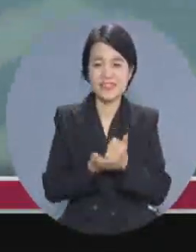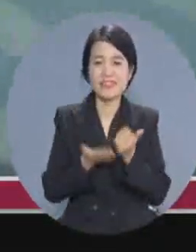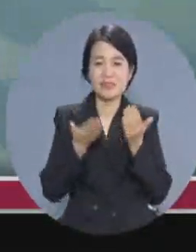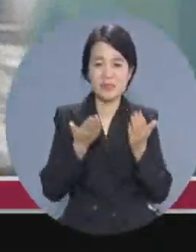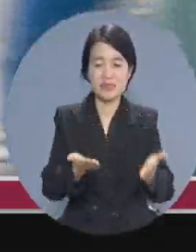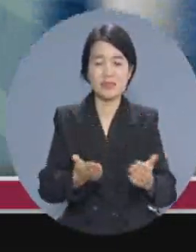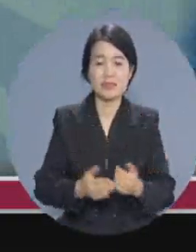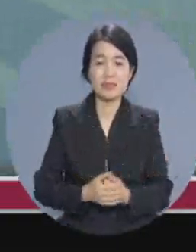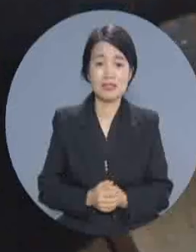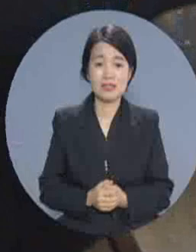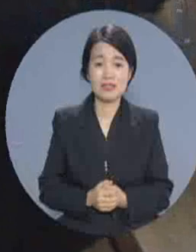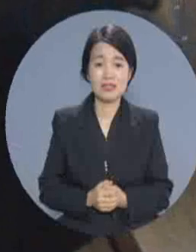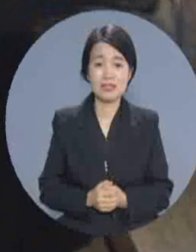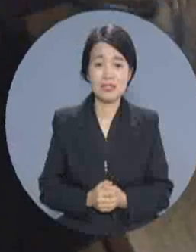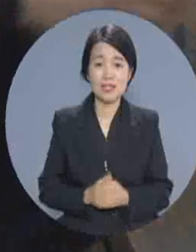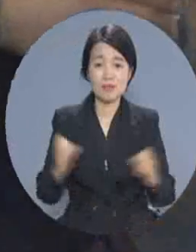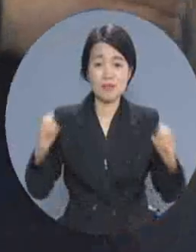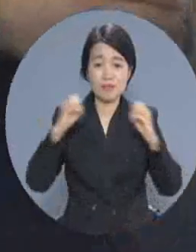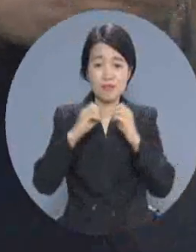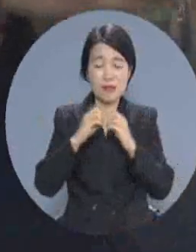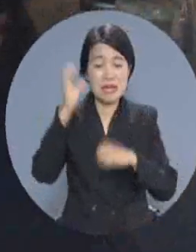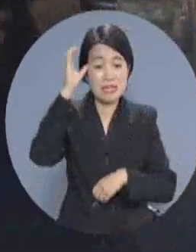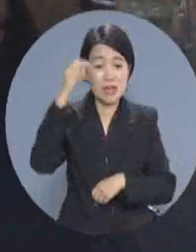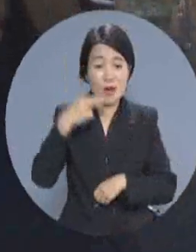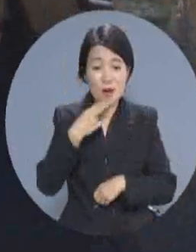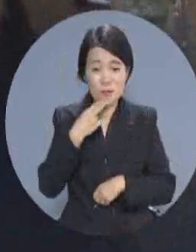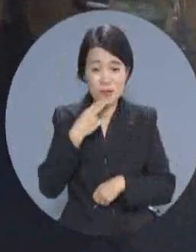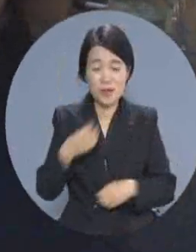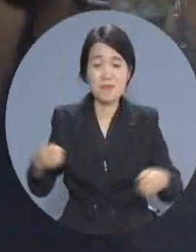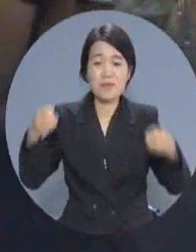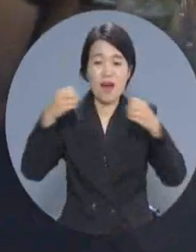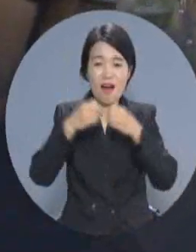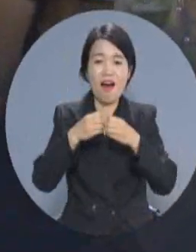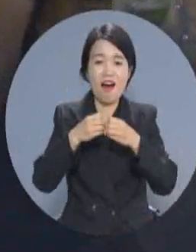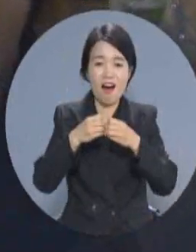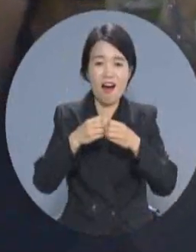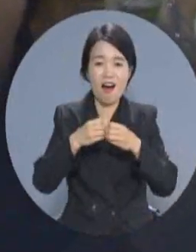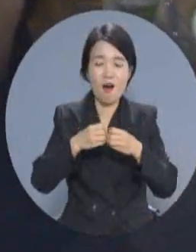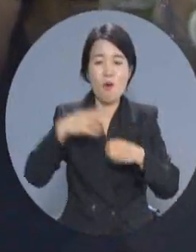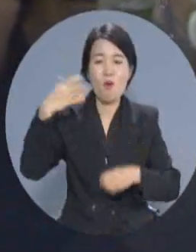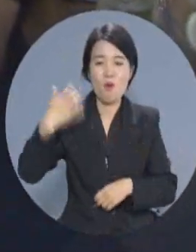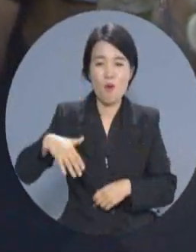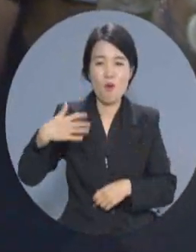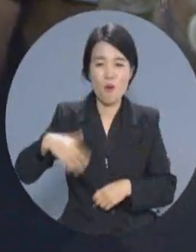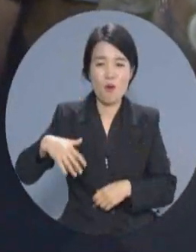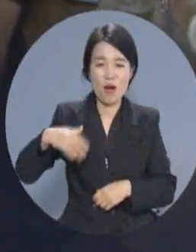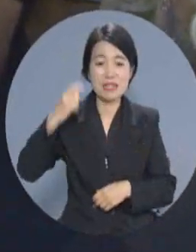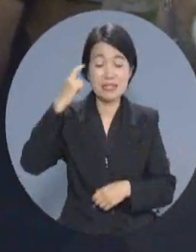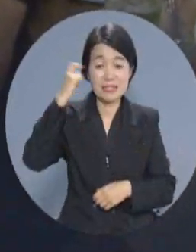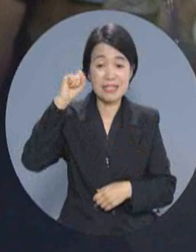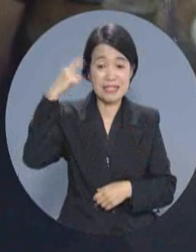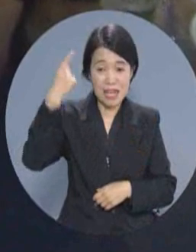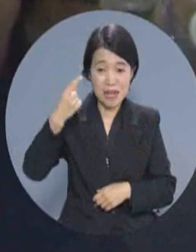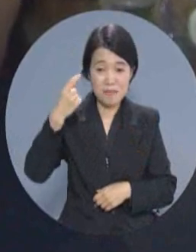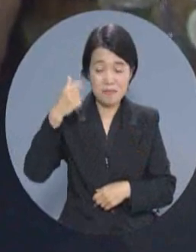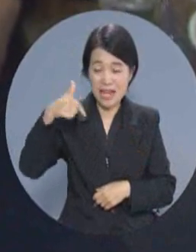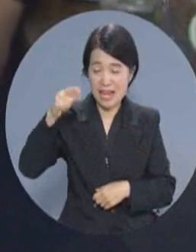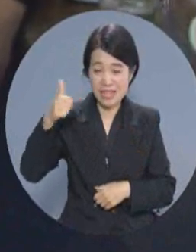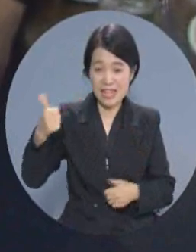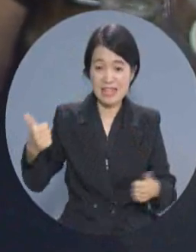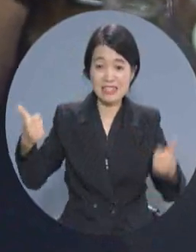전했습니다. 무승부까지도 기대 안 했는데 무승부까지 해서 좀 대단하다고 생각했고 그 다음 경기